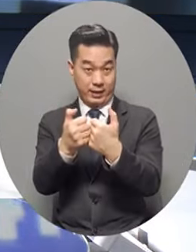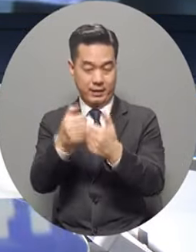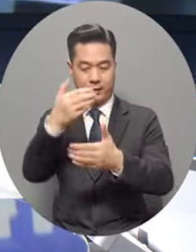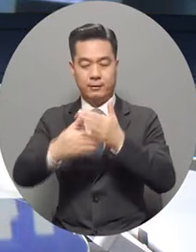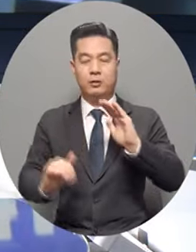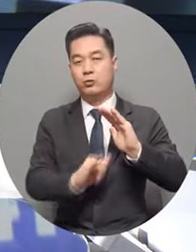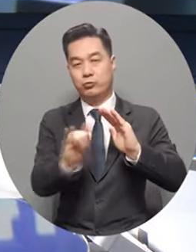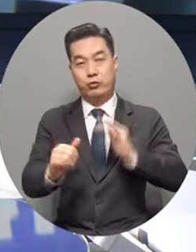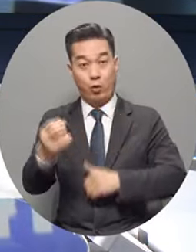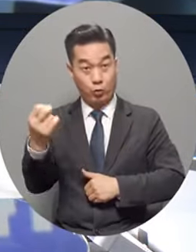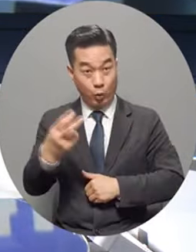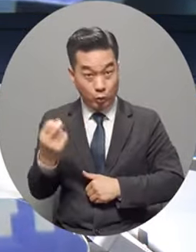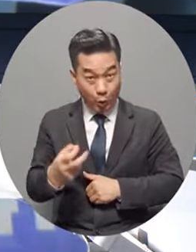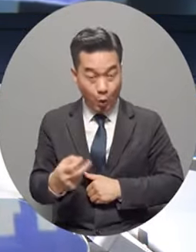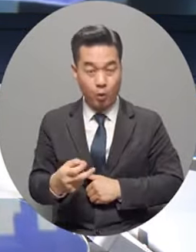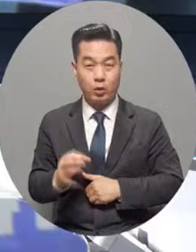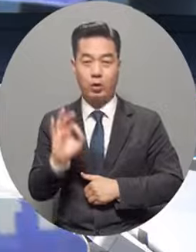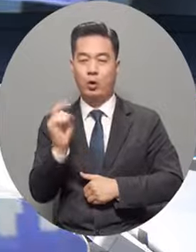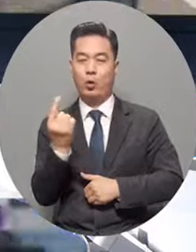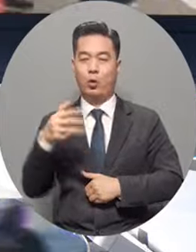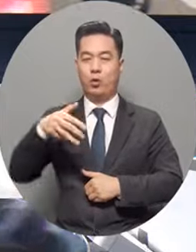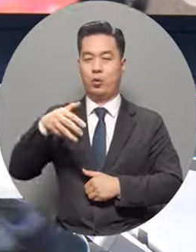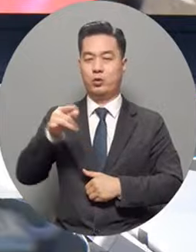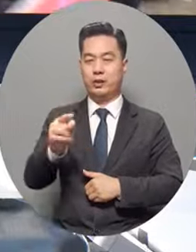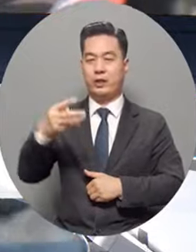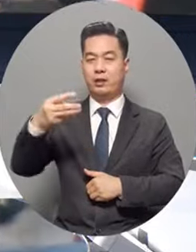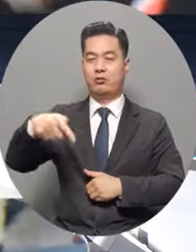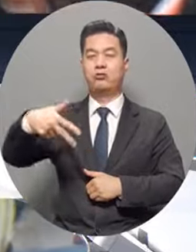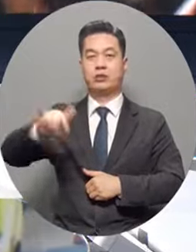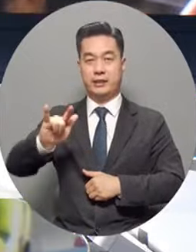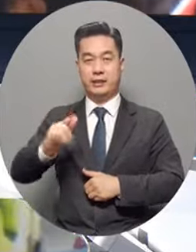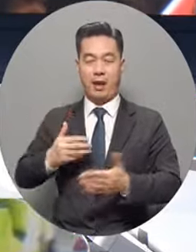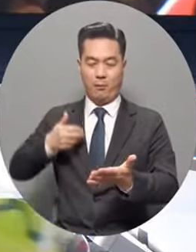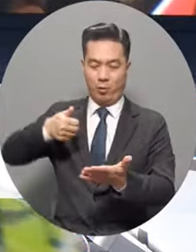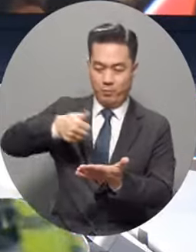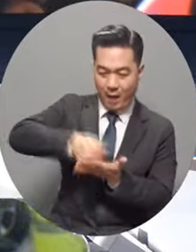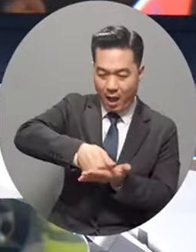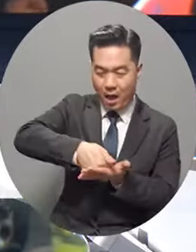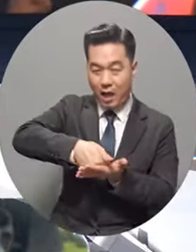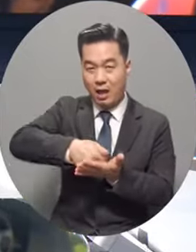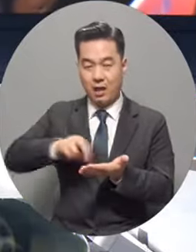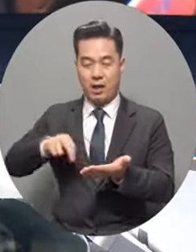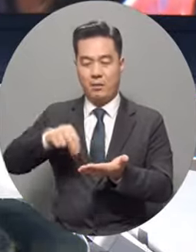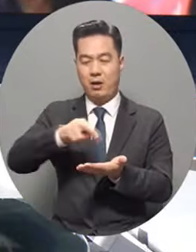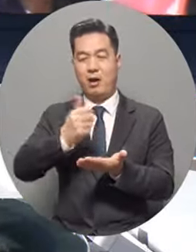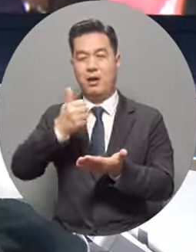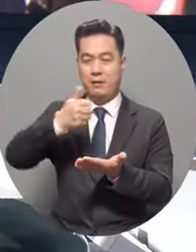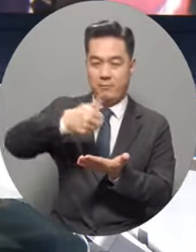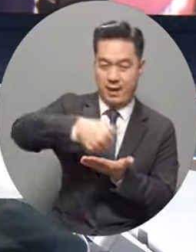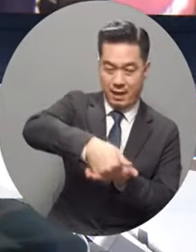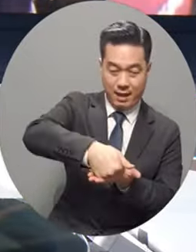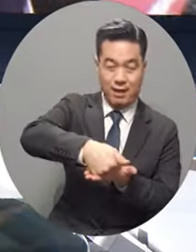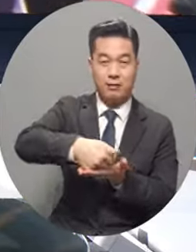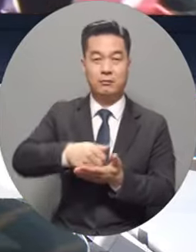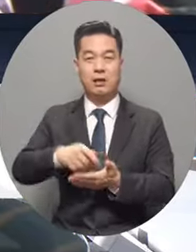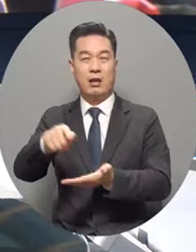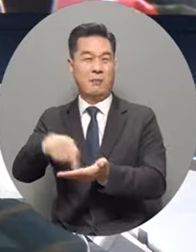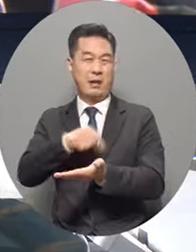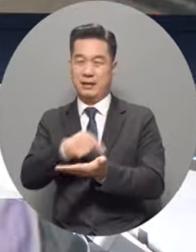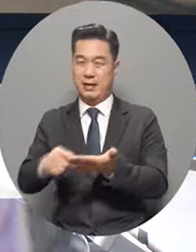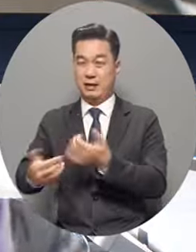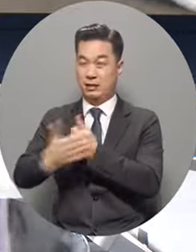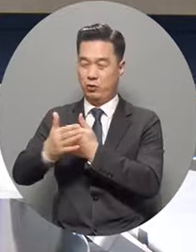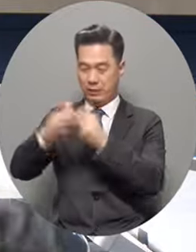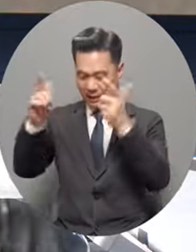유족들이 또다시 오체 투지 행진에 나섰습니다. 유족들은 국가에 바라는 건 배상이나 지원이 아니라